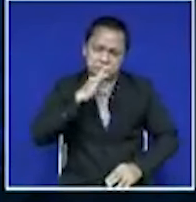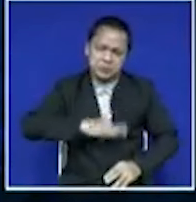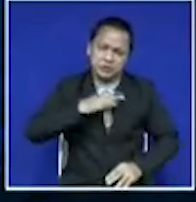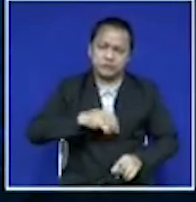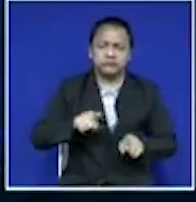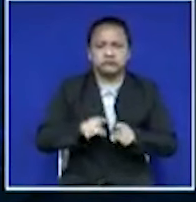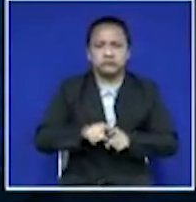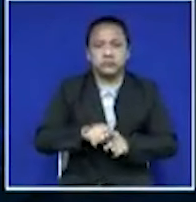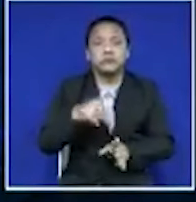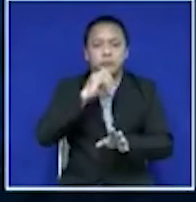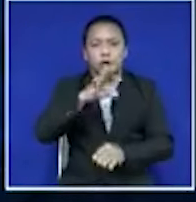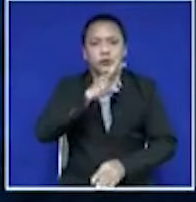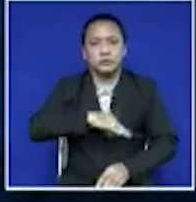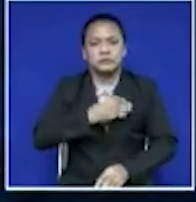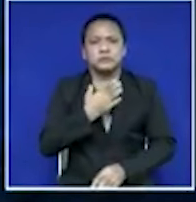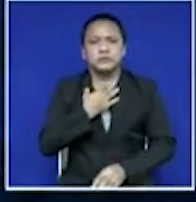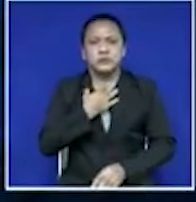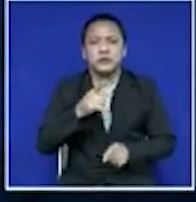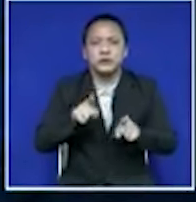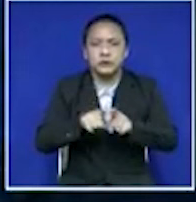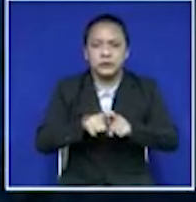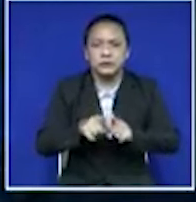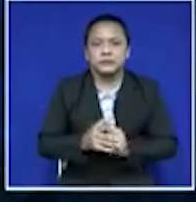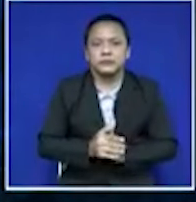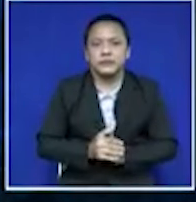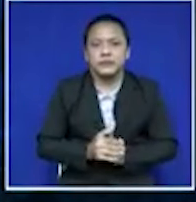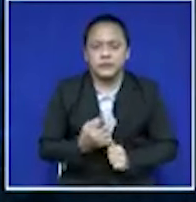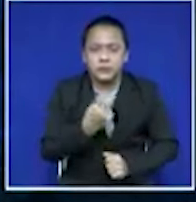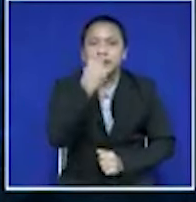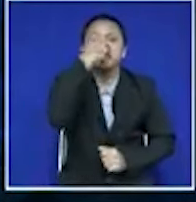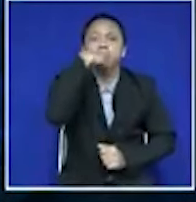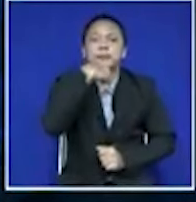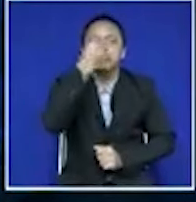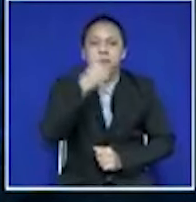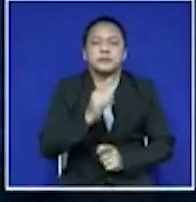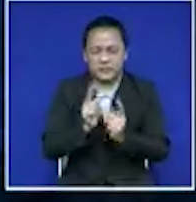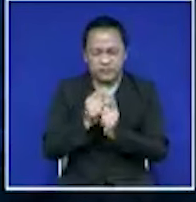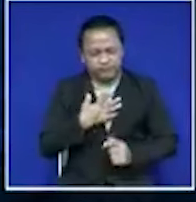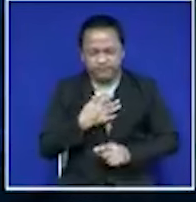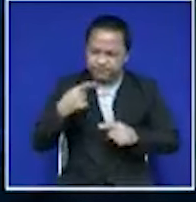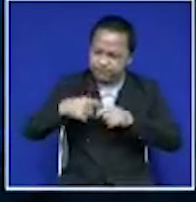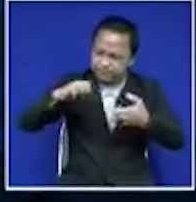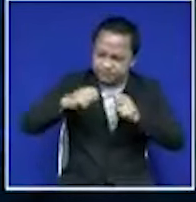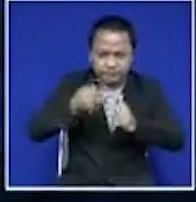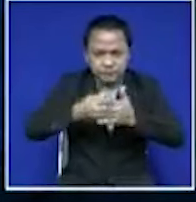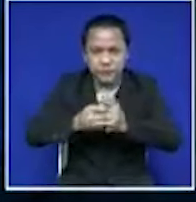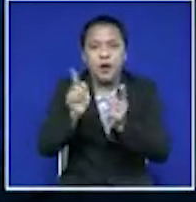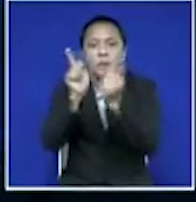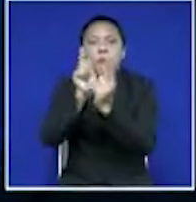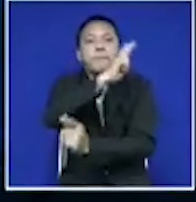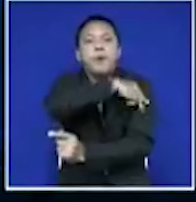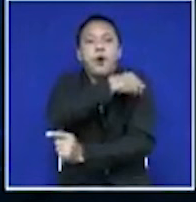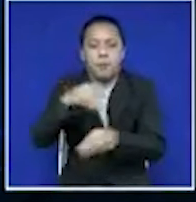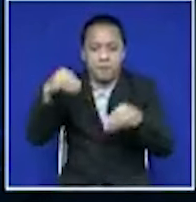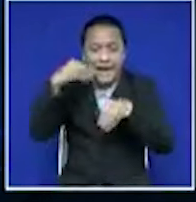มกล่าวนำมาของกลุ่มอาการอย่างที่ว่าที่เกี่ยวข้องกับทางเดินหายใจให้ไปพบแพทย์ที่สถานพยาบาล